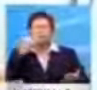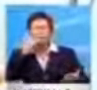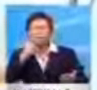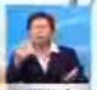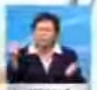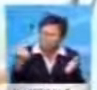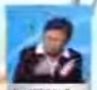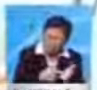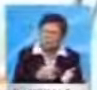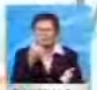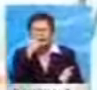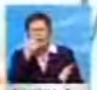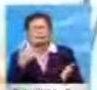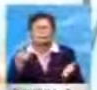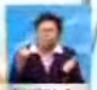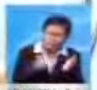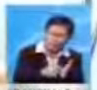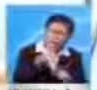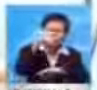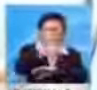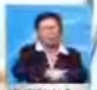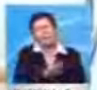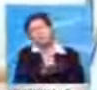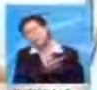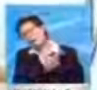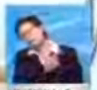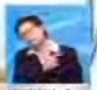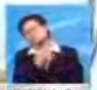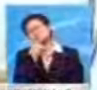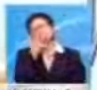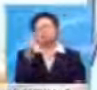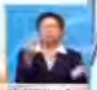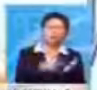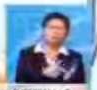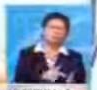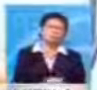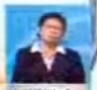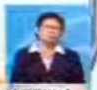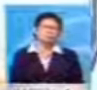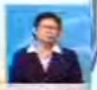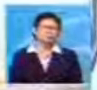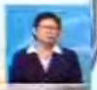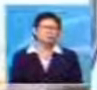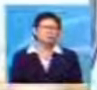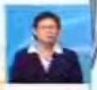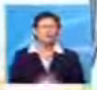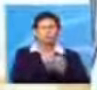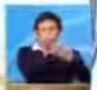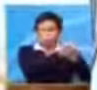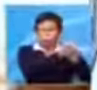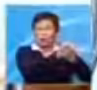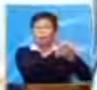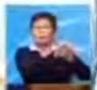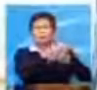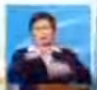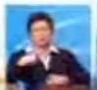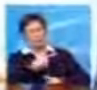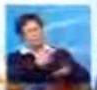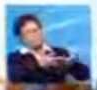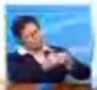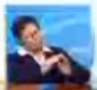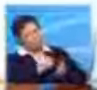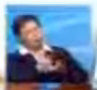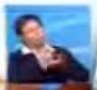lagi tu tak ada juga dah Malaslah nak telefon dia kalau pihak pabas tu kalau kita minta tolong